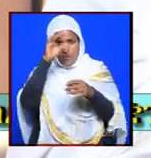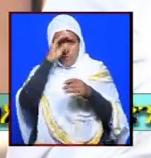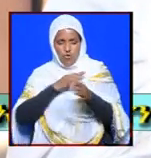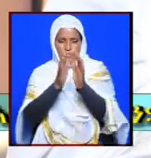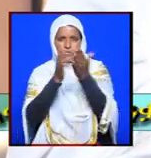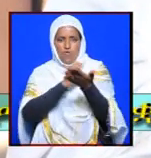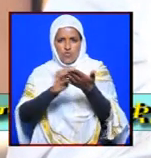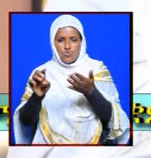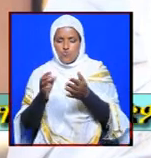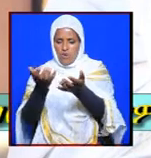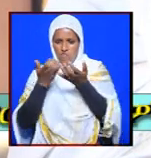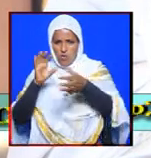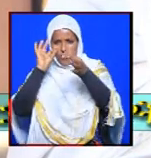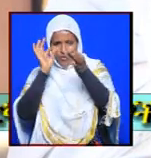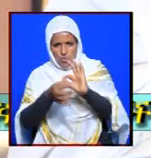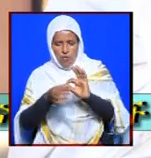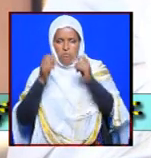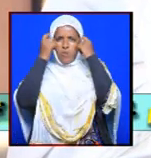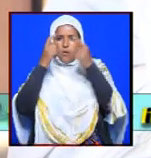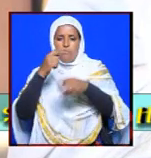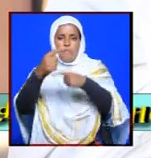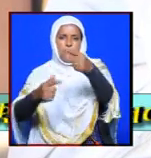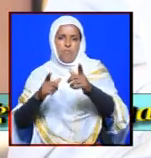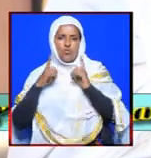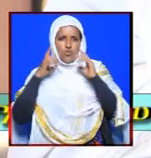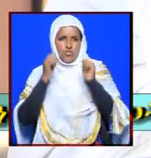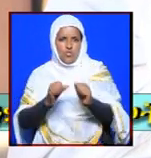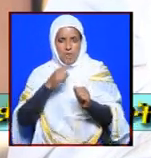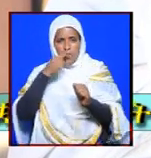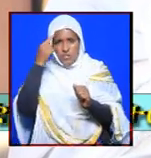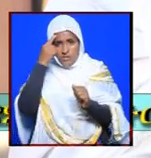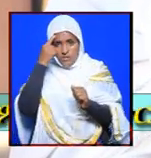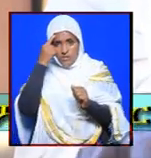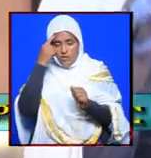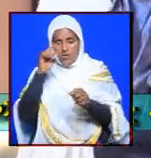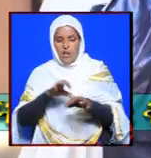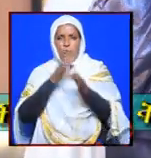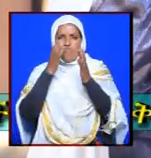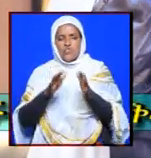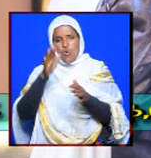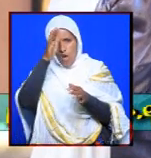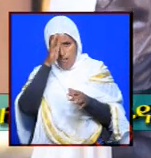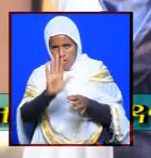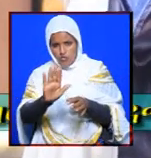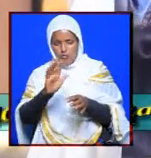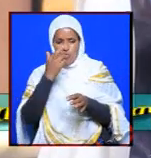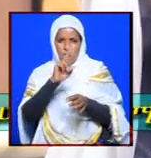ማንም ሰው መጽሐፍ ቅዱስን እንደፈለገው መተርጎምና በተረዳው መንገድ መኖር ይችላል የሚለው አስተሳሰብ፣ እንዲሁም ደግሞ ለመንፈሳዊ